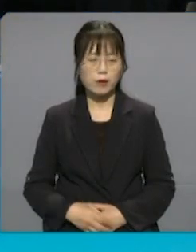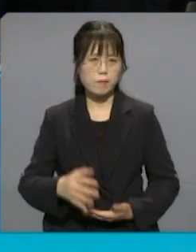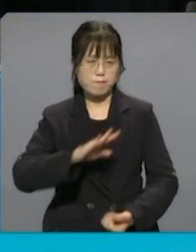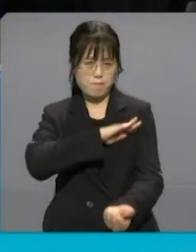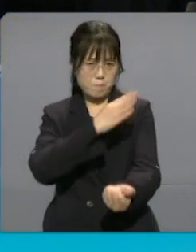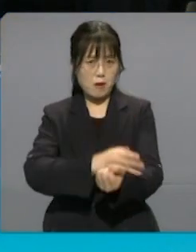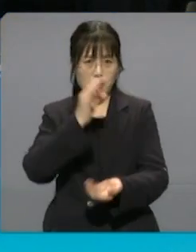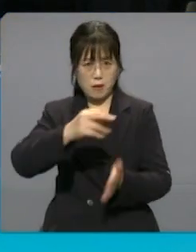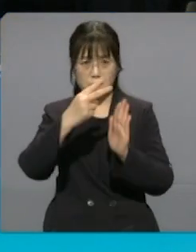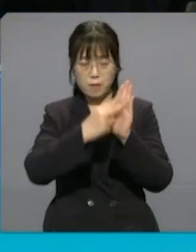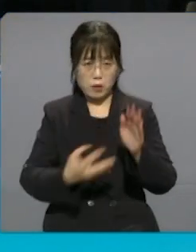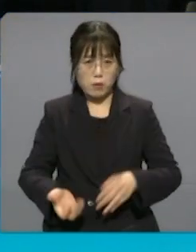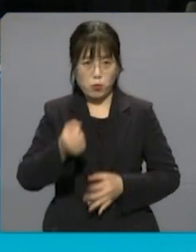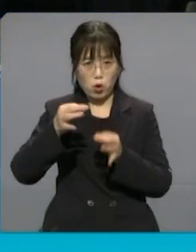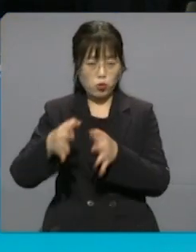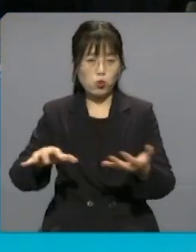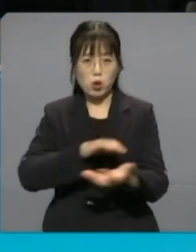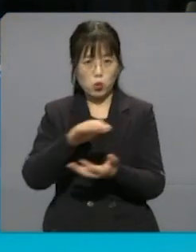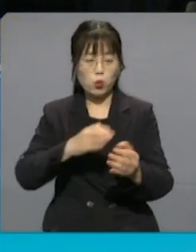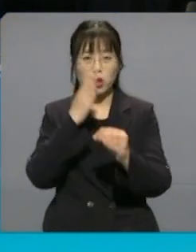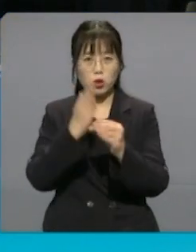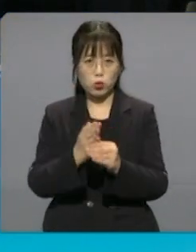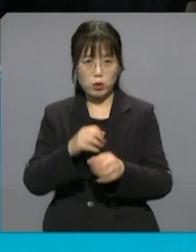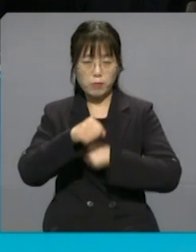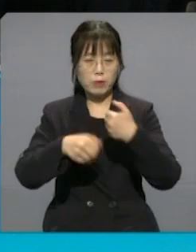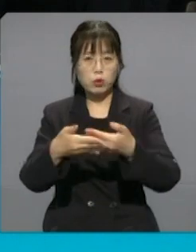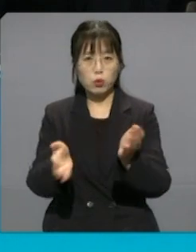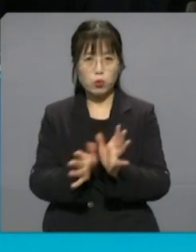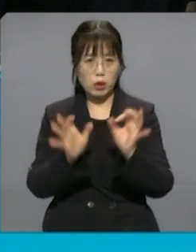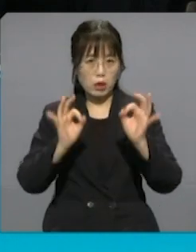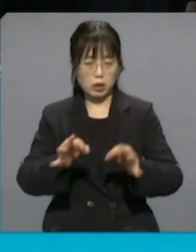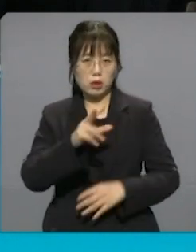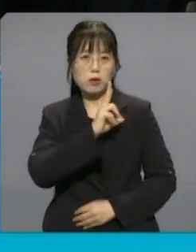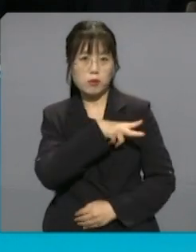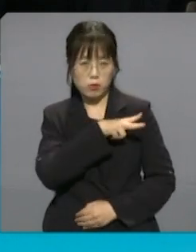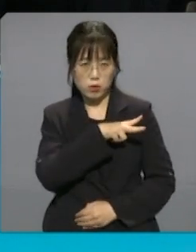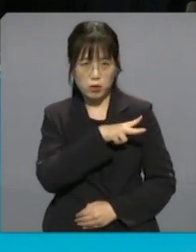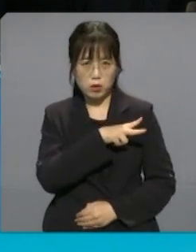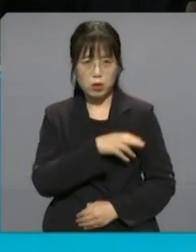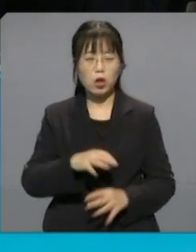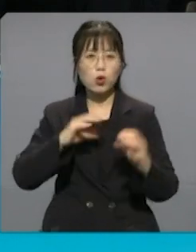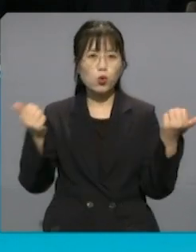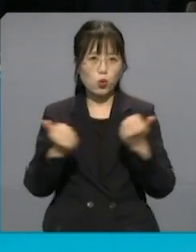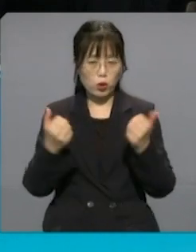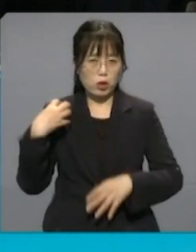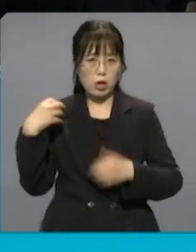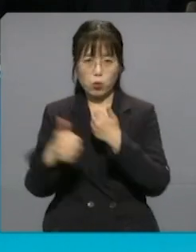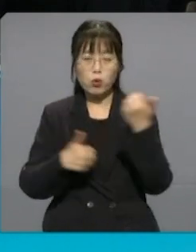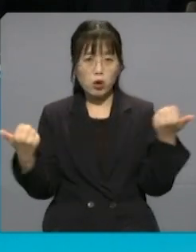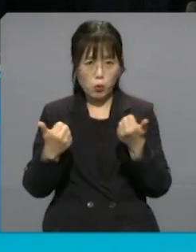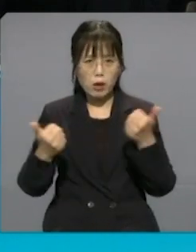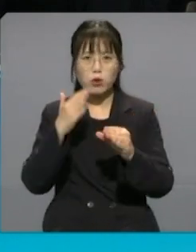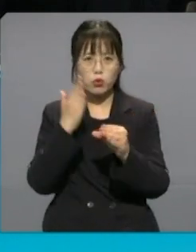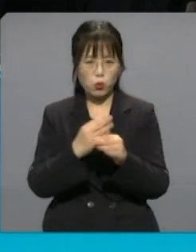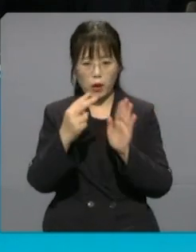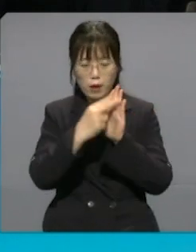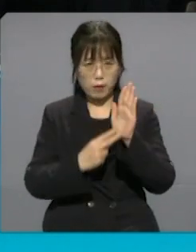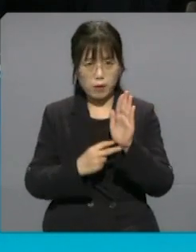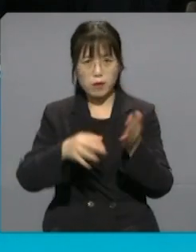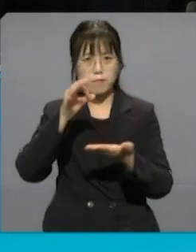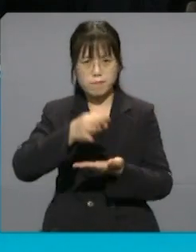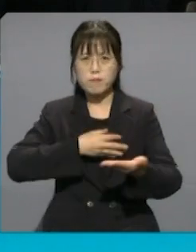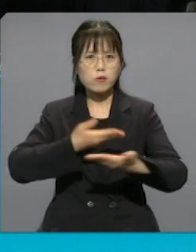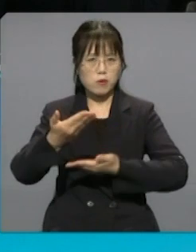거액의 가상화폐 보유 투자 논란을 빚고 있는 더불어민주당 김남국 의원이 국회 상임위원회 회의 중에 가상